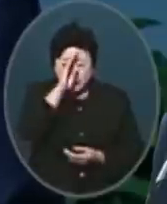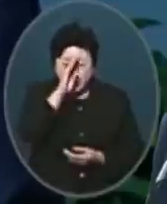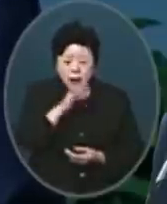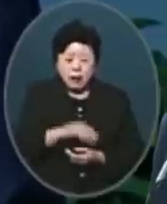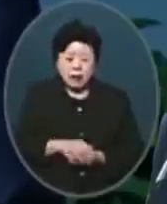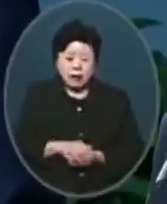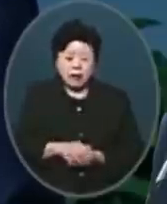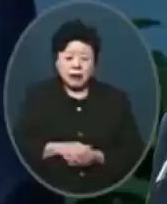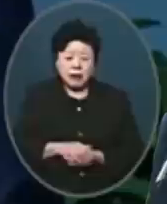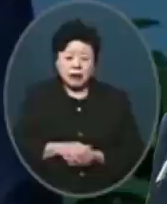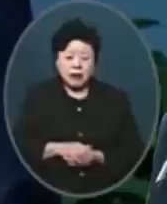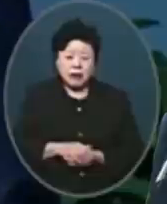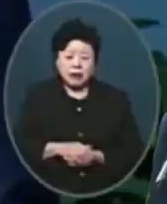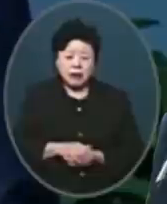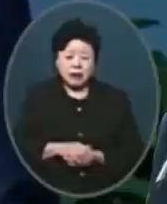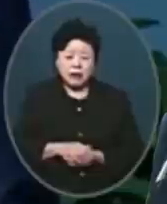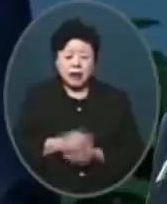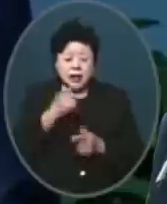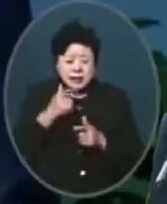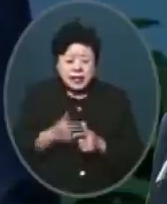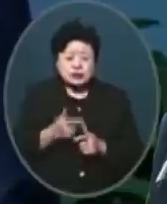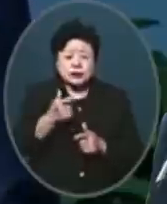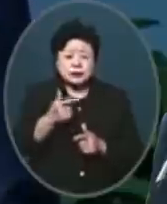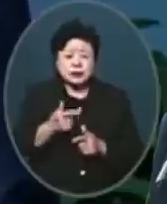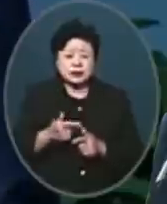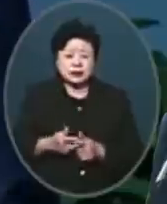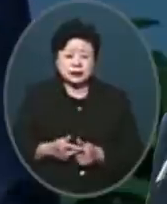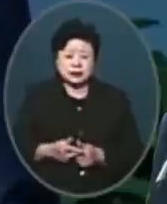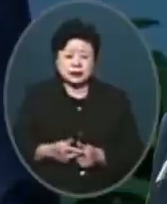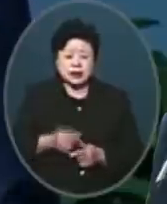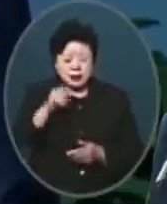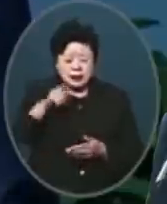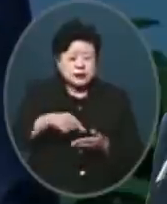예수님은 대가를 지불하고